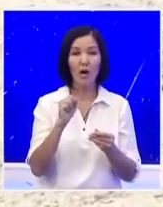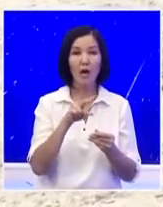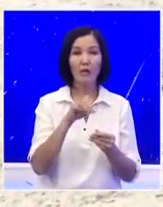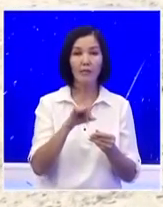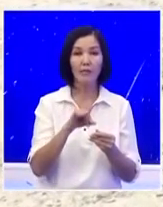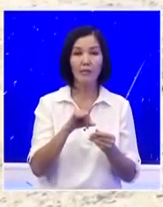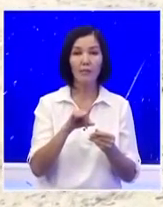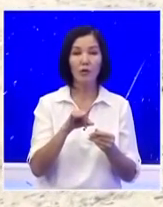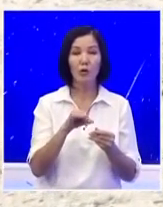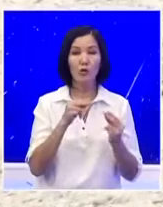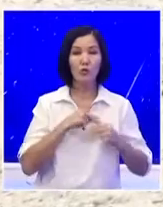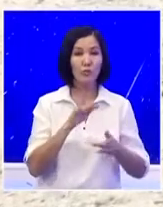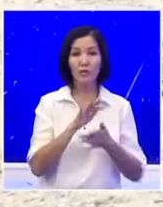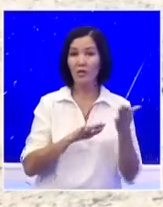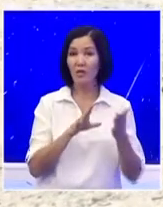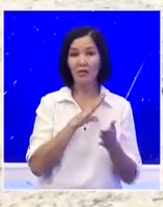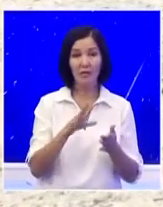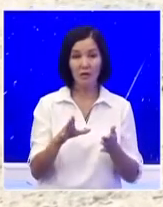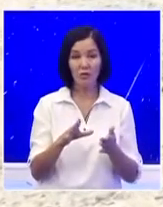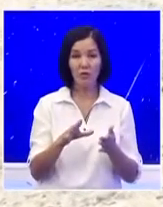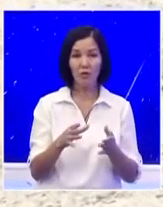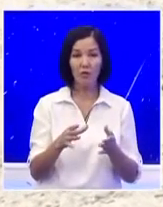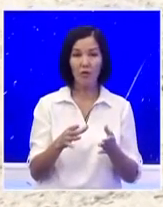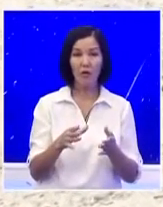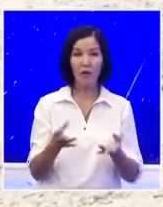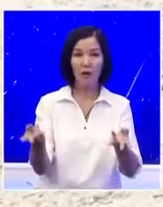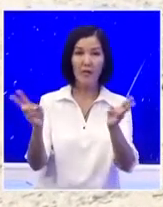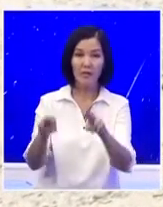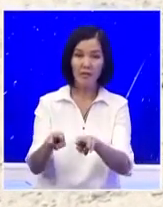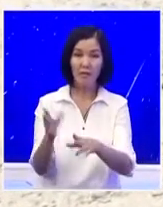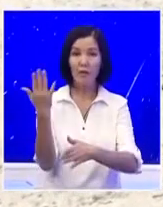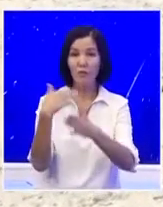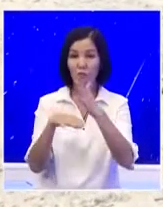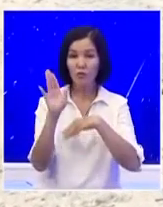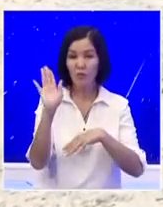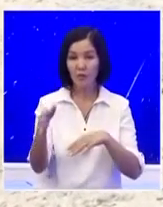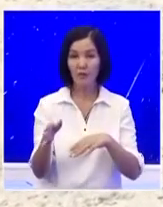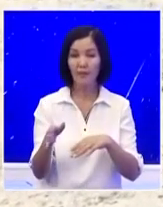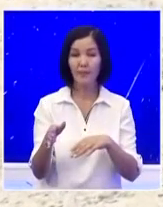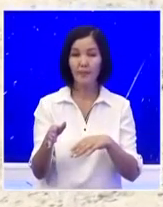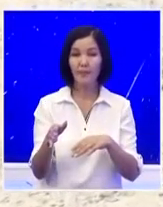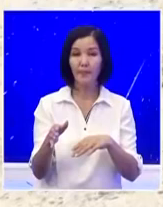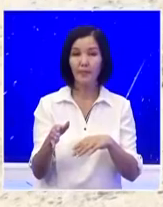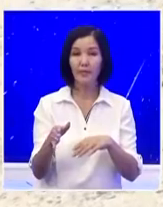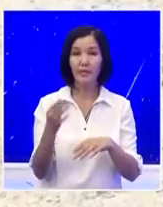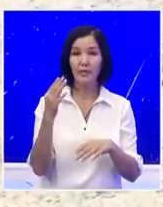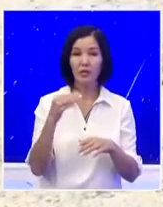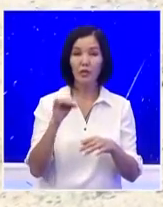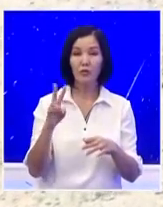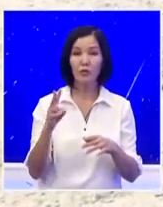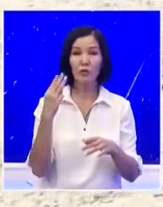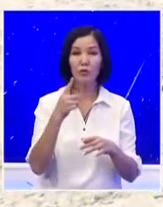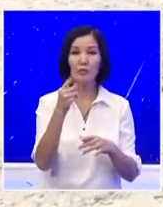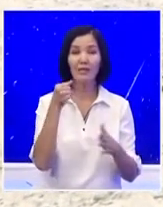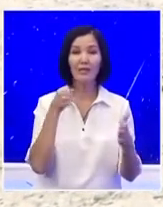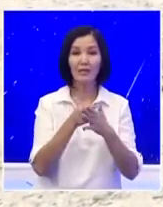тастап кеткен, қараша айынан бастап. Келісім шарт 2018-дің 31-не дейін, 1990-ның 31-не дейін орындау